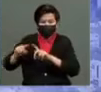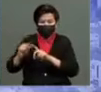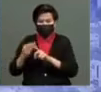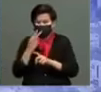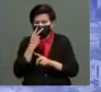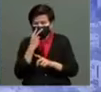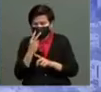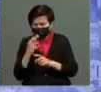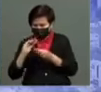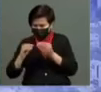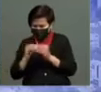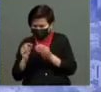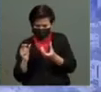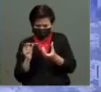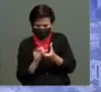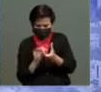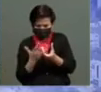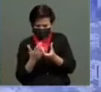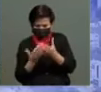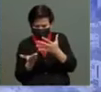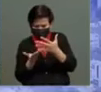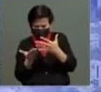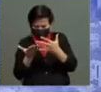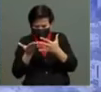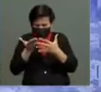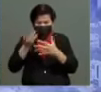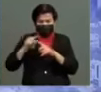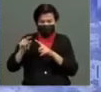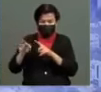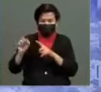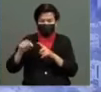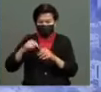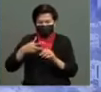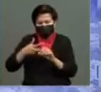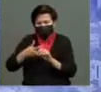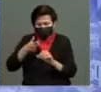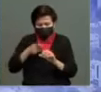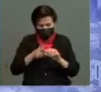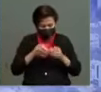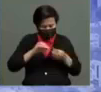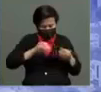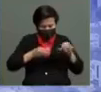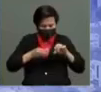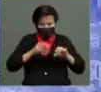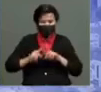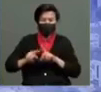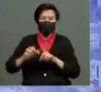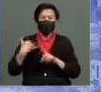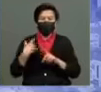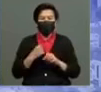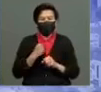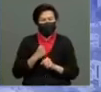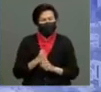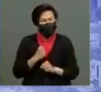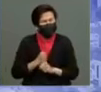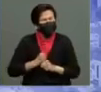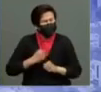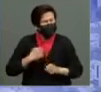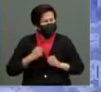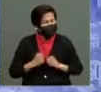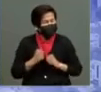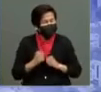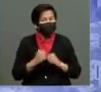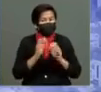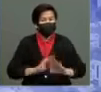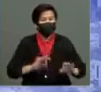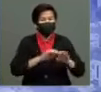ล็อตต่างๆเนี่ยต้องมีเลเบลต่างๆต้องไปดูเชื้อสุ่มขึ้นมาตรวจทั้งหลายเราทำทุกอย่างด้วยมาตรฐ